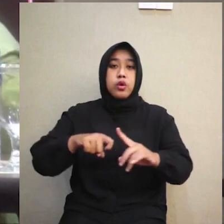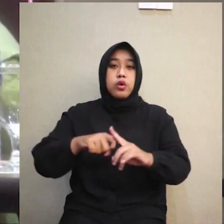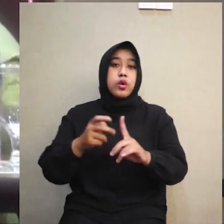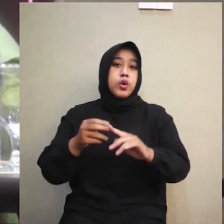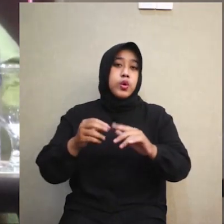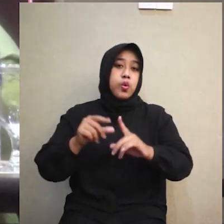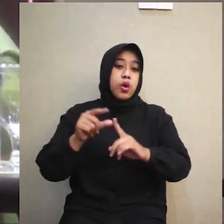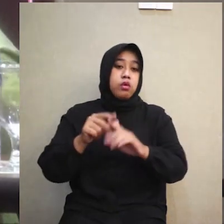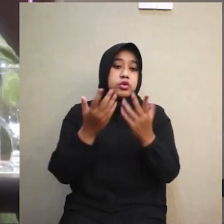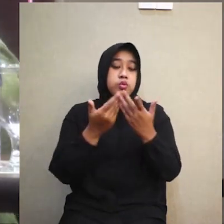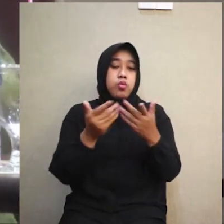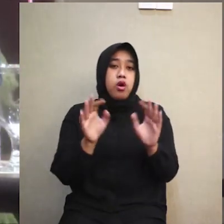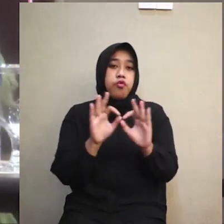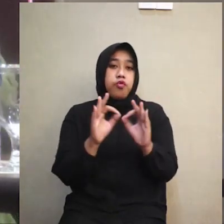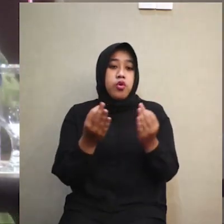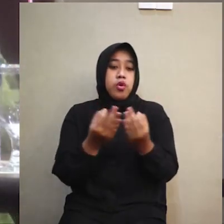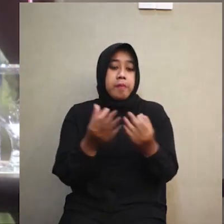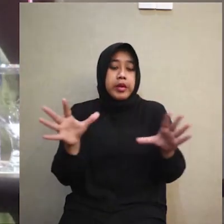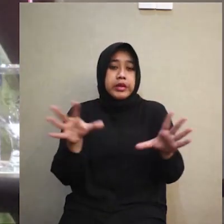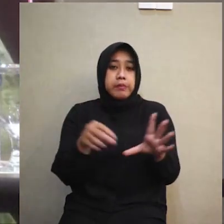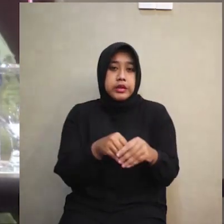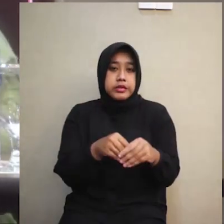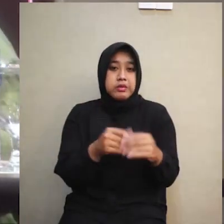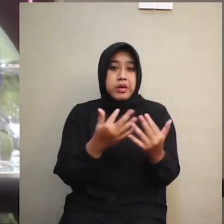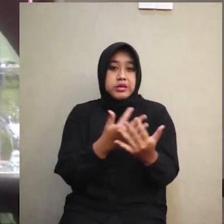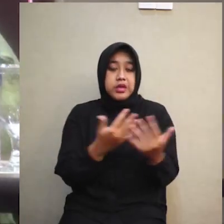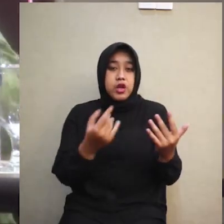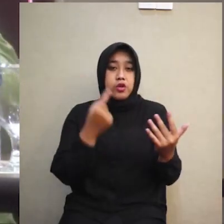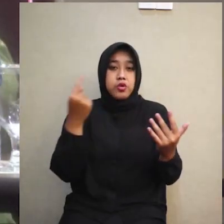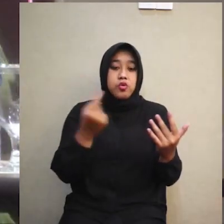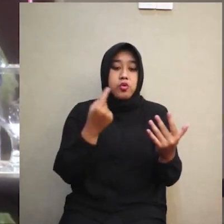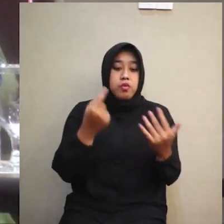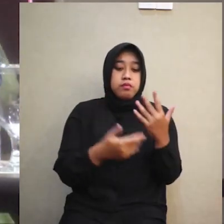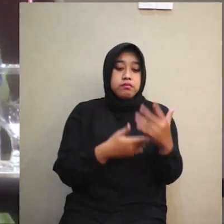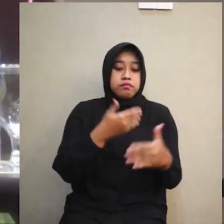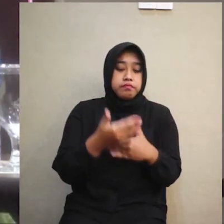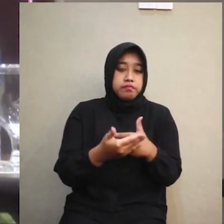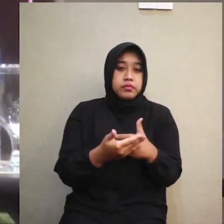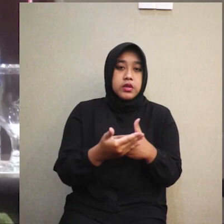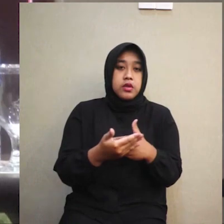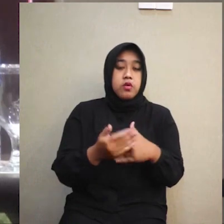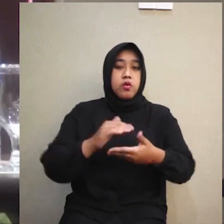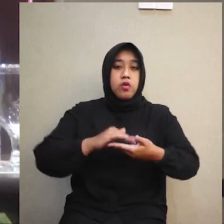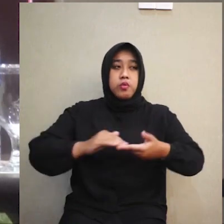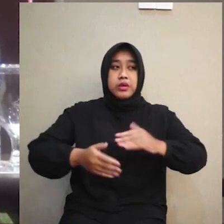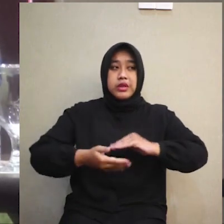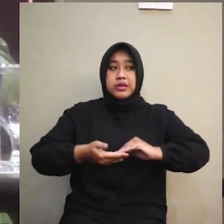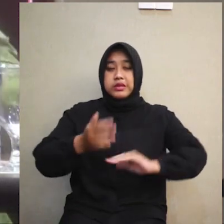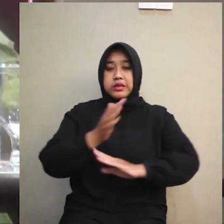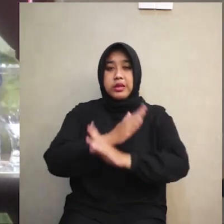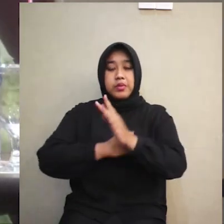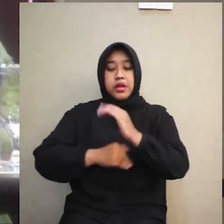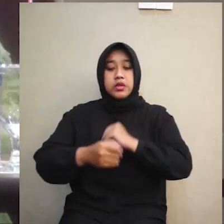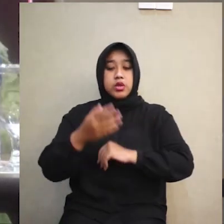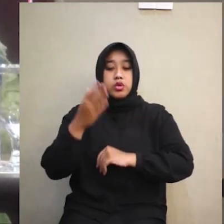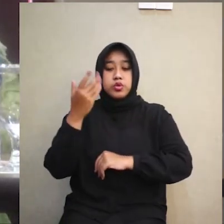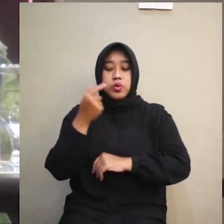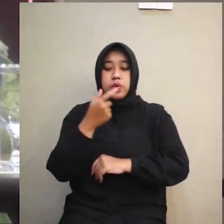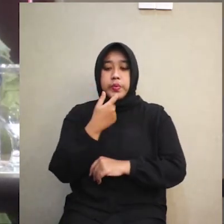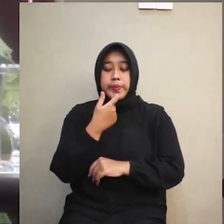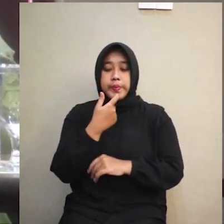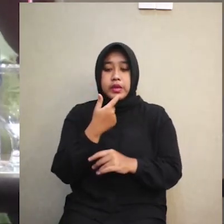kan ketika dibuka forum partisipasi masyarakat sipil kamu waktu itu komunitas disabilitas hanya waktu